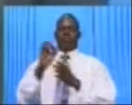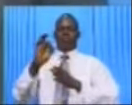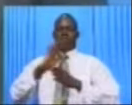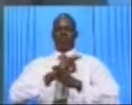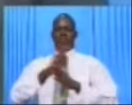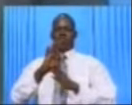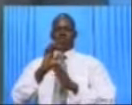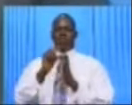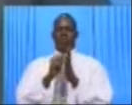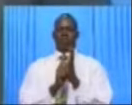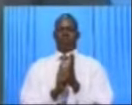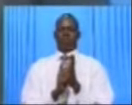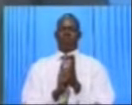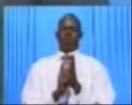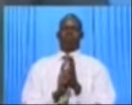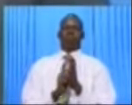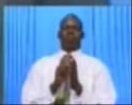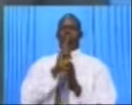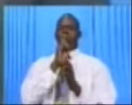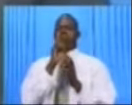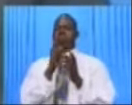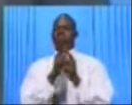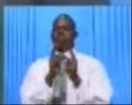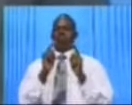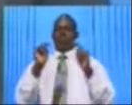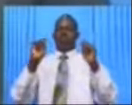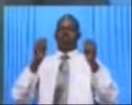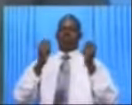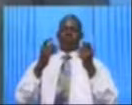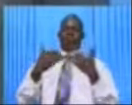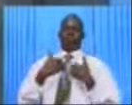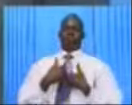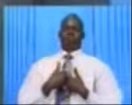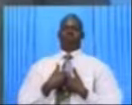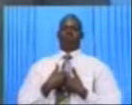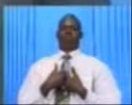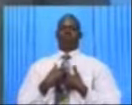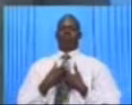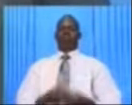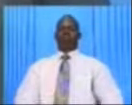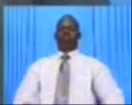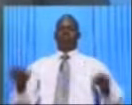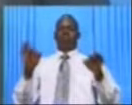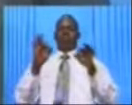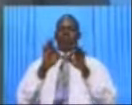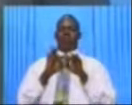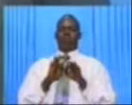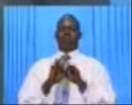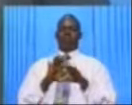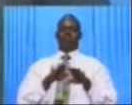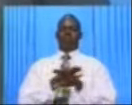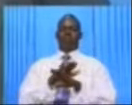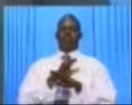formation, il est dans le titre, hein, c'est d'effectivement d'avoir un impact important sur leurs coûts à travers une